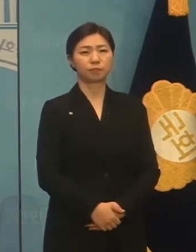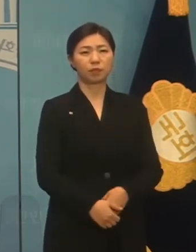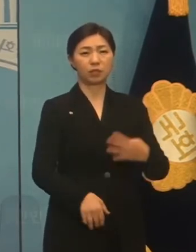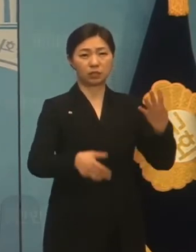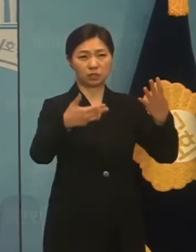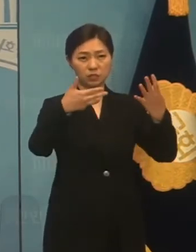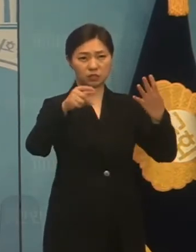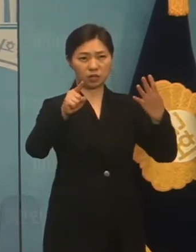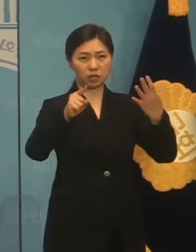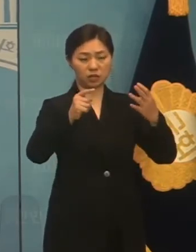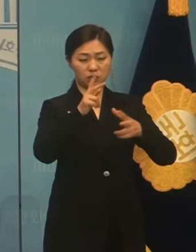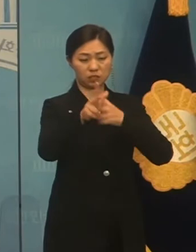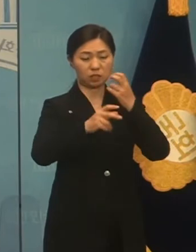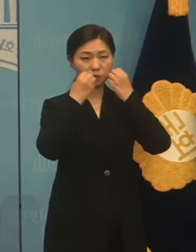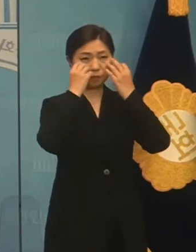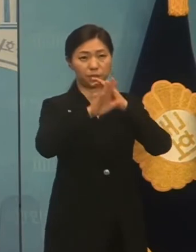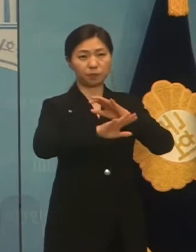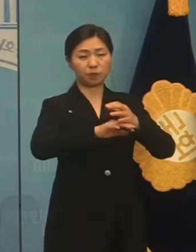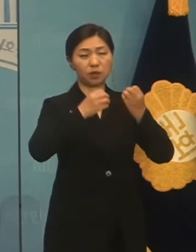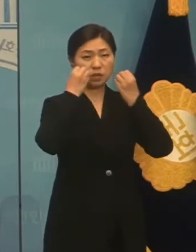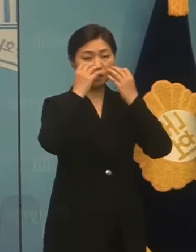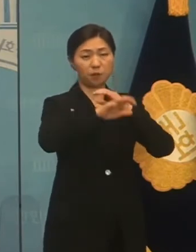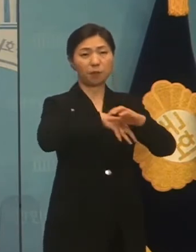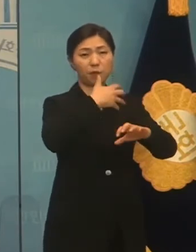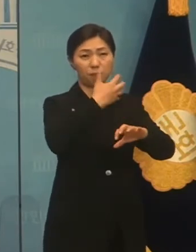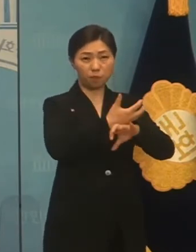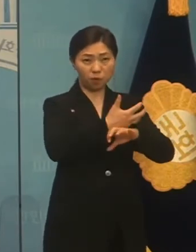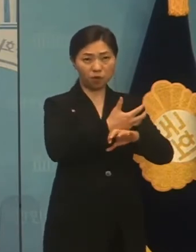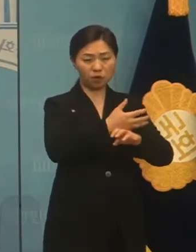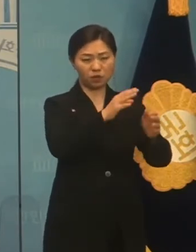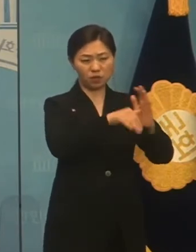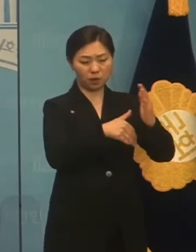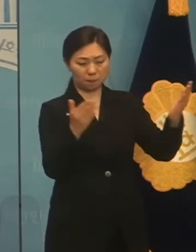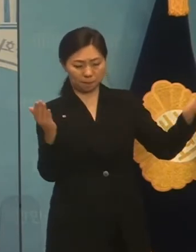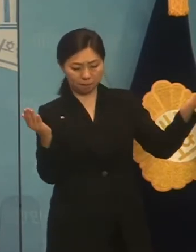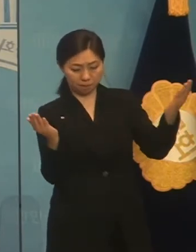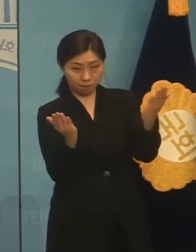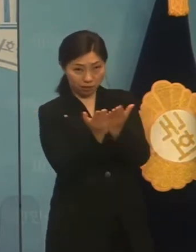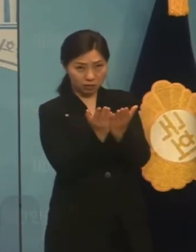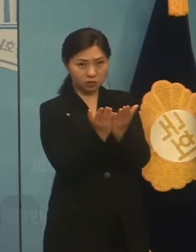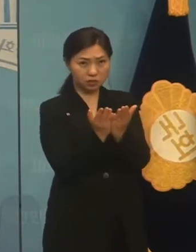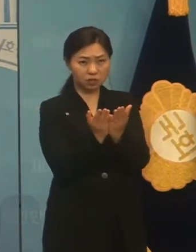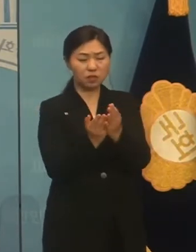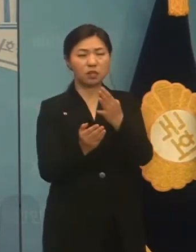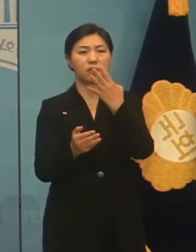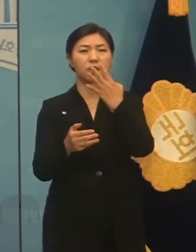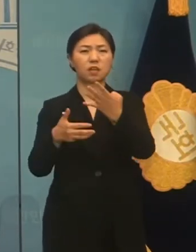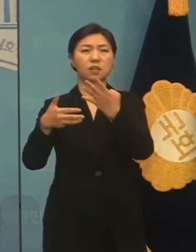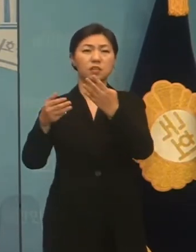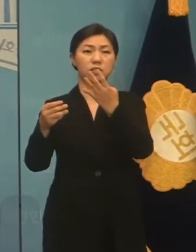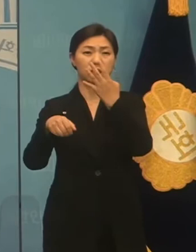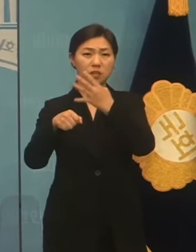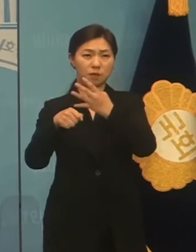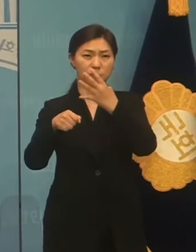4차 산업혁명 시대에 맞는 제4의 물결 정치혁명에 앞장서겠습니다.